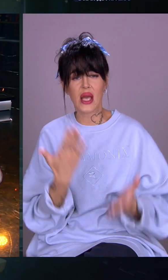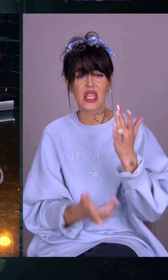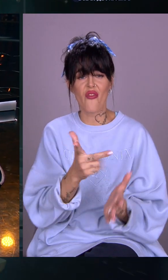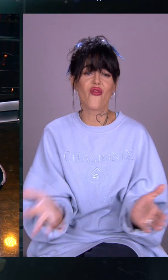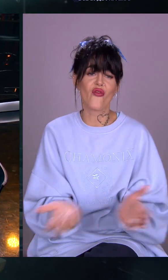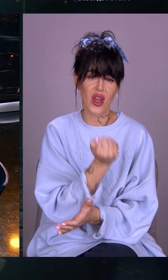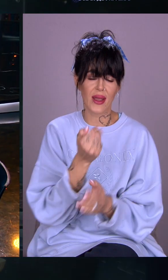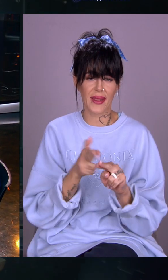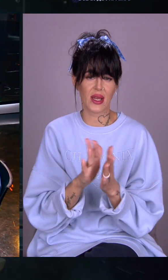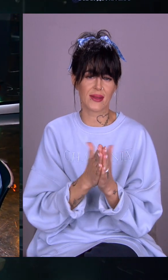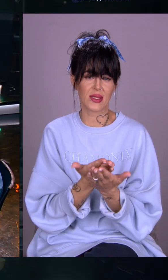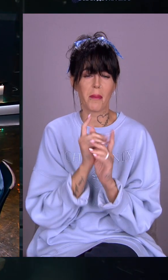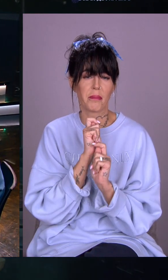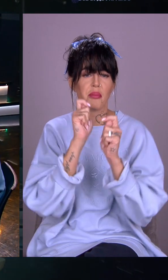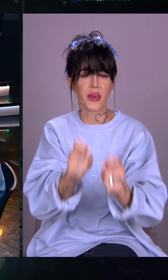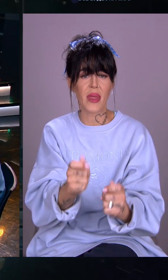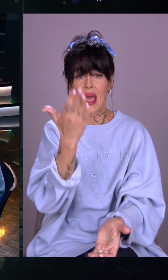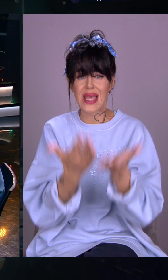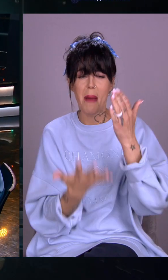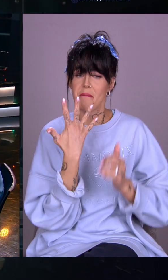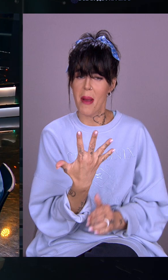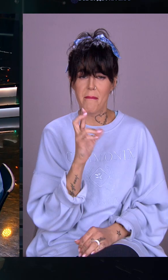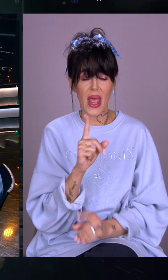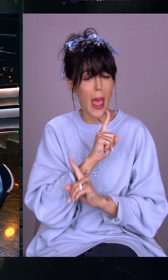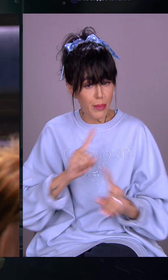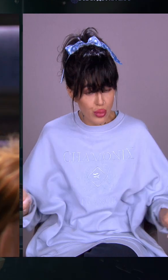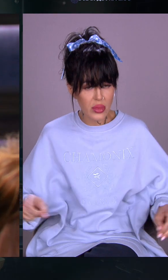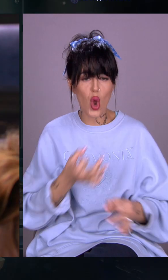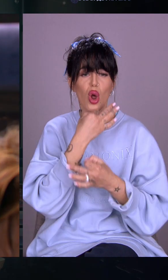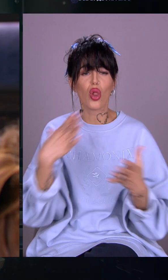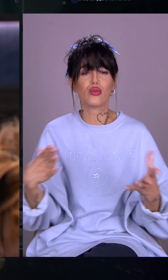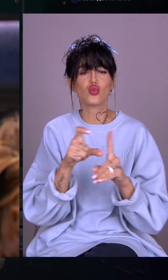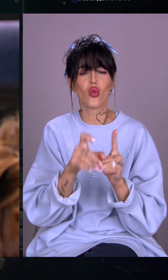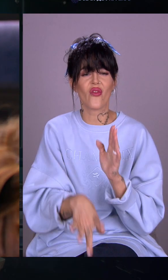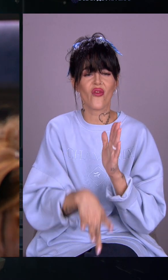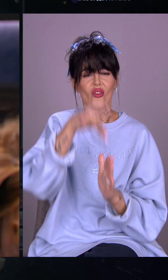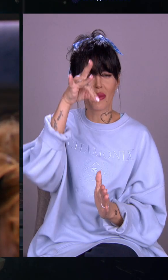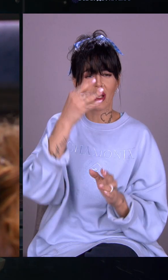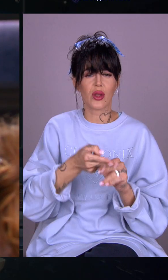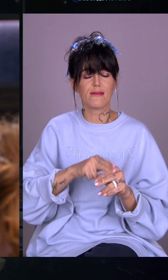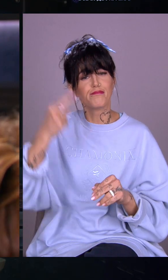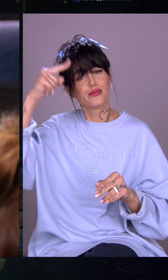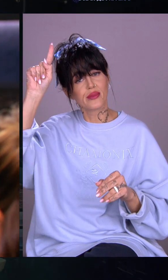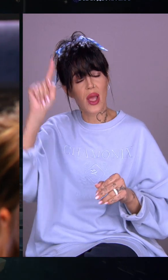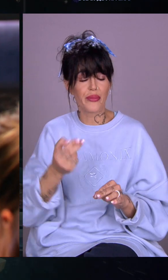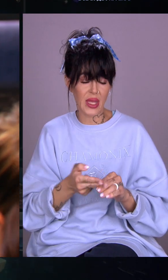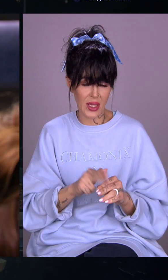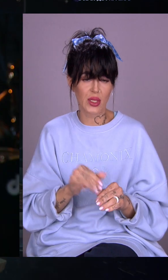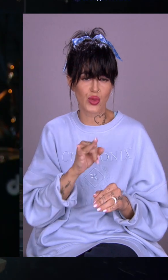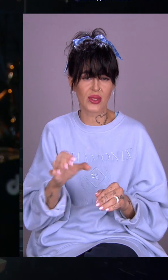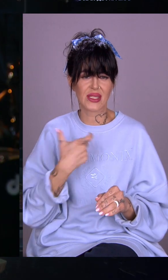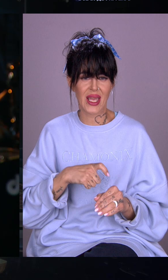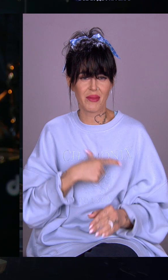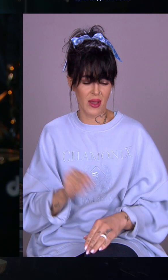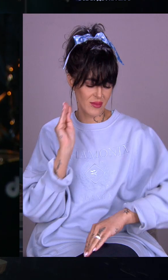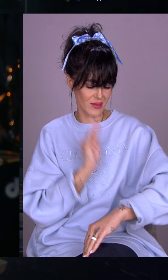і оці книжки вам подарунок. Якщо не набираєте 5 балів, то ми обираємо будь-яке слово з тих, що ми загадували, і Сус набиває їх собі